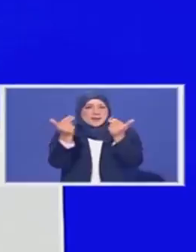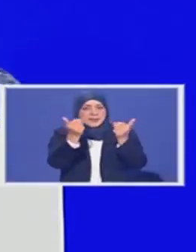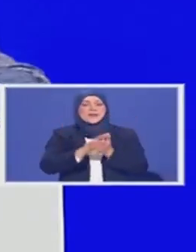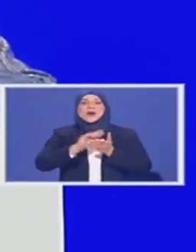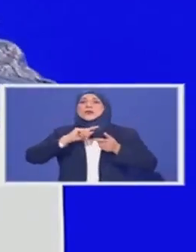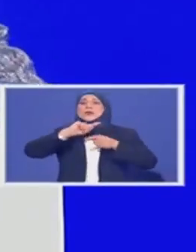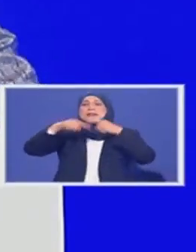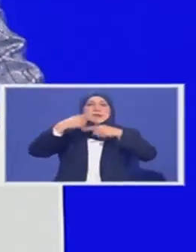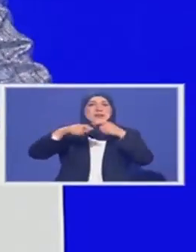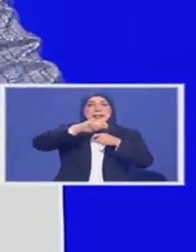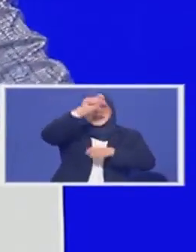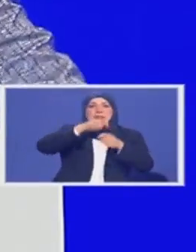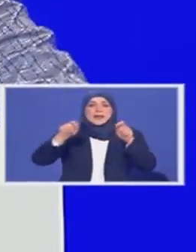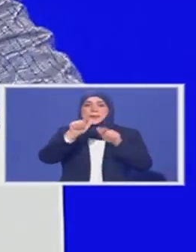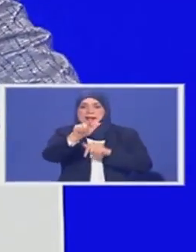كل يوم.